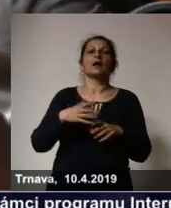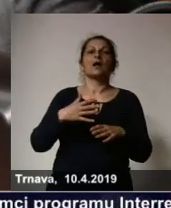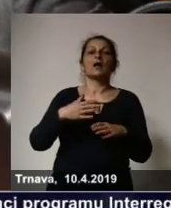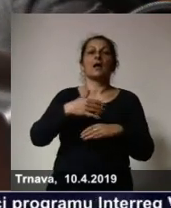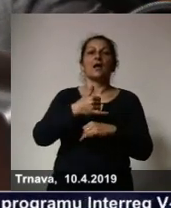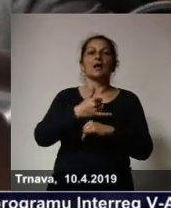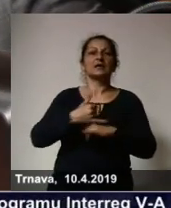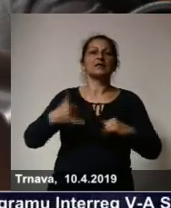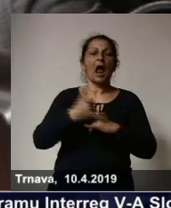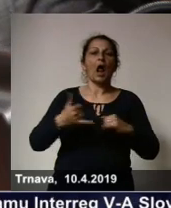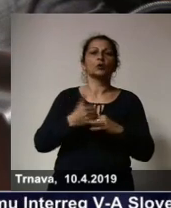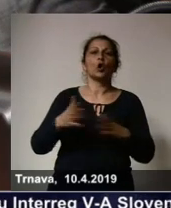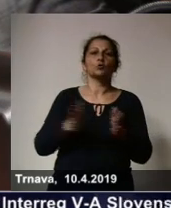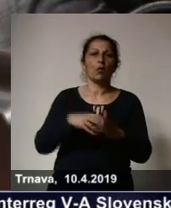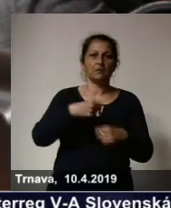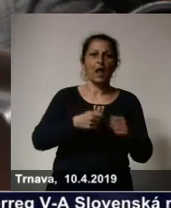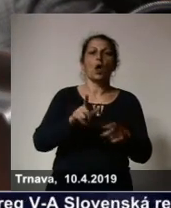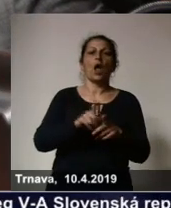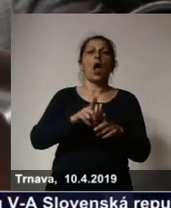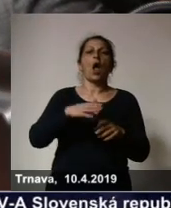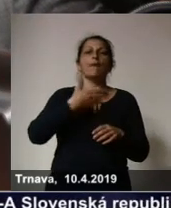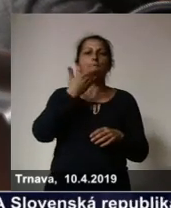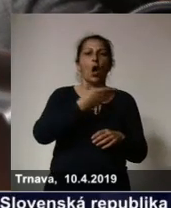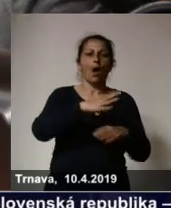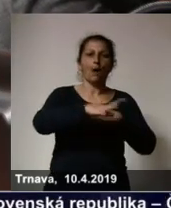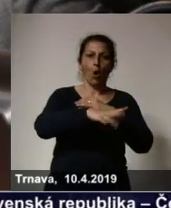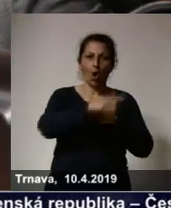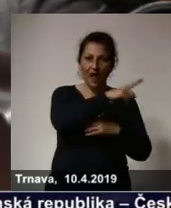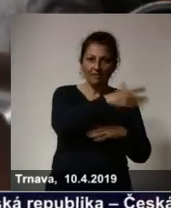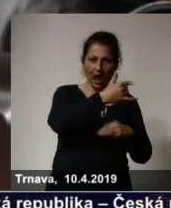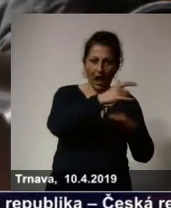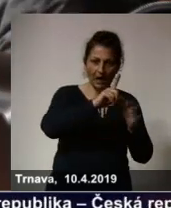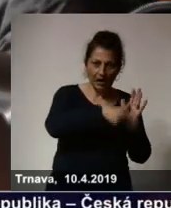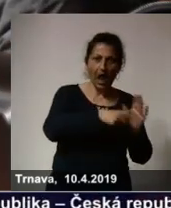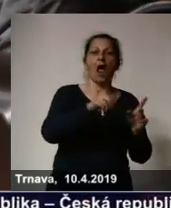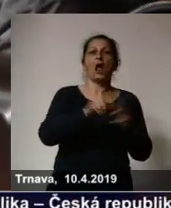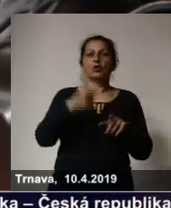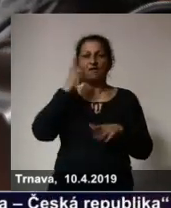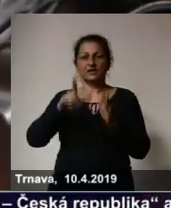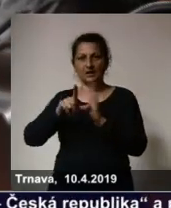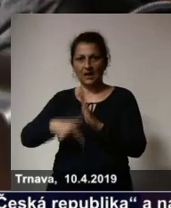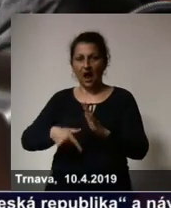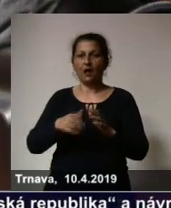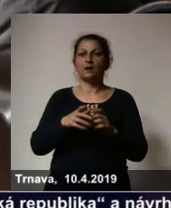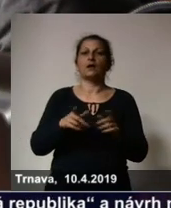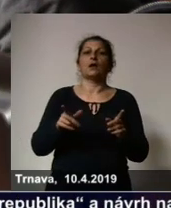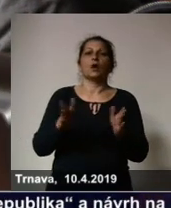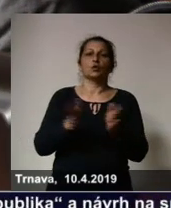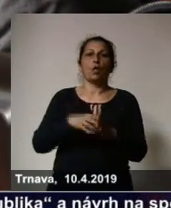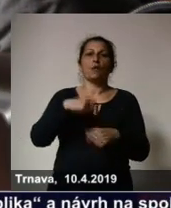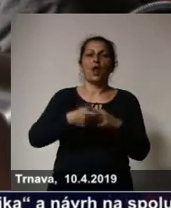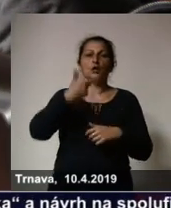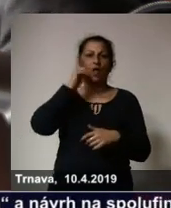spolupráce Juhomoravský kraj a Trnavský samosprávny kraj, a to v rámci spomenutého programu spolupráce Interreg Slovenská